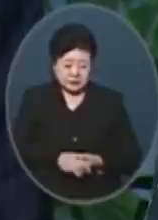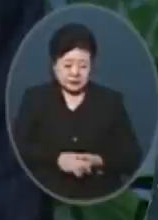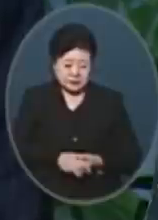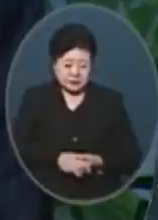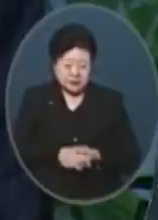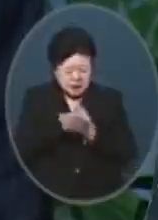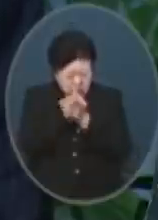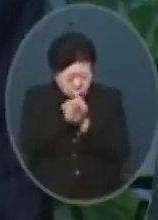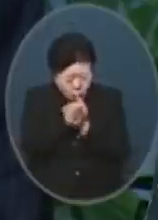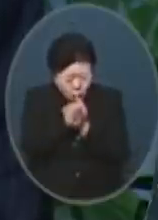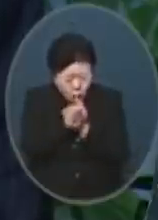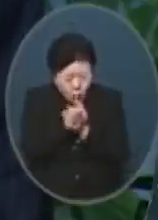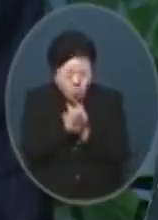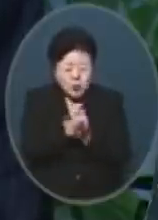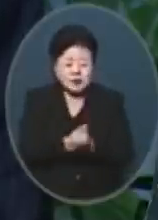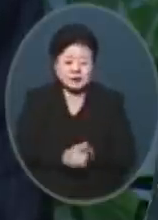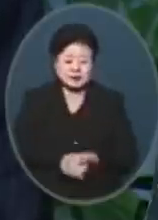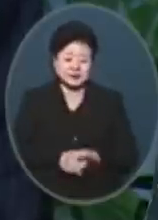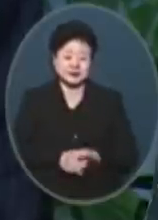기도를